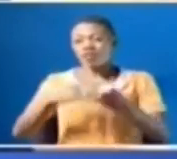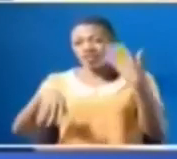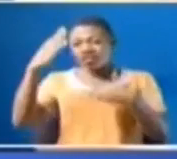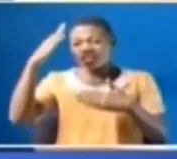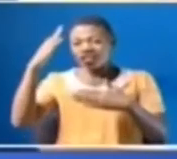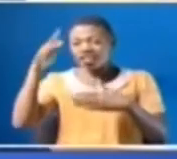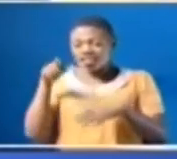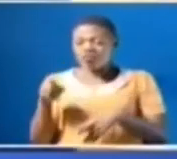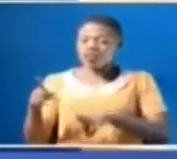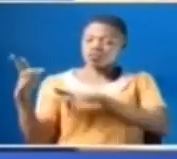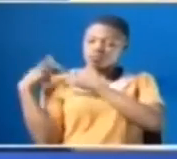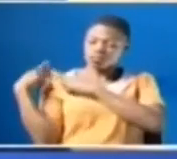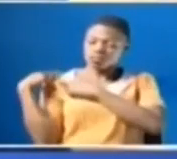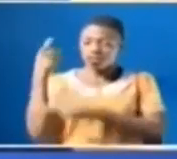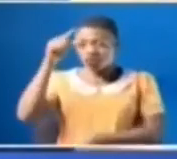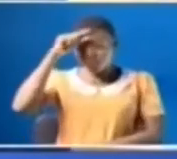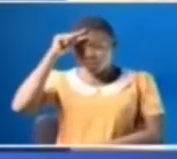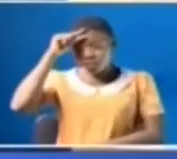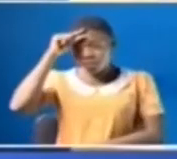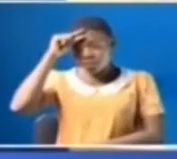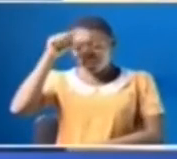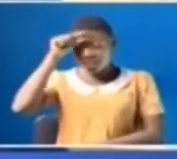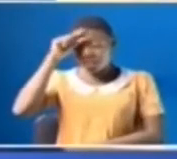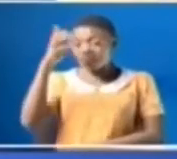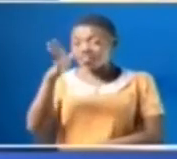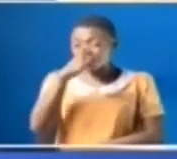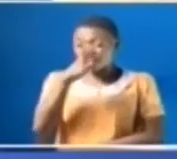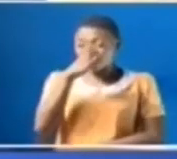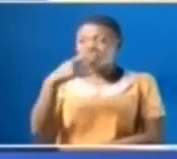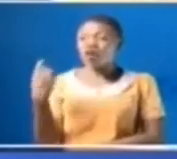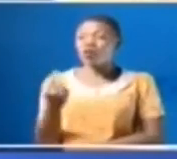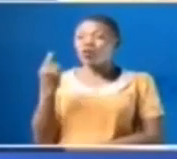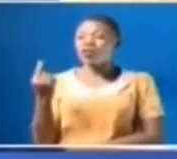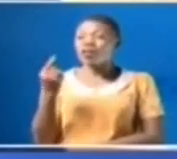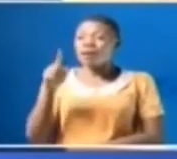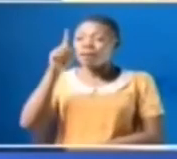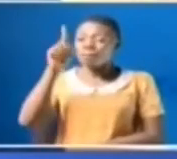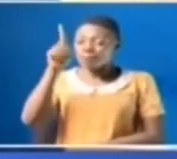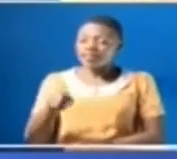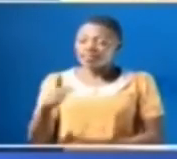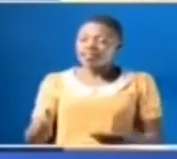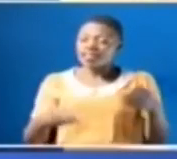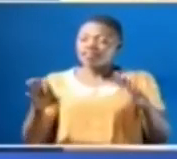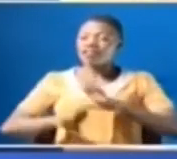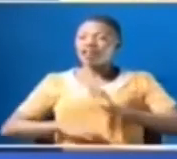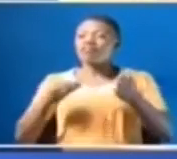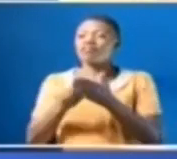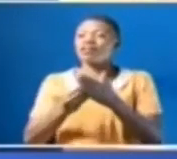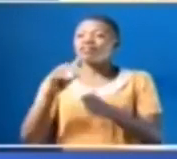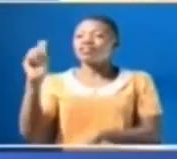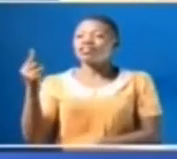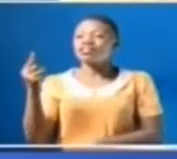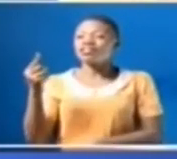ya serikali, kwa sababu tunasema ni kizingizio tu serikali na daktari, kwanza iajibike katika kutoa fedha. Na, yes. Daktari, nadhani